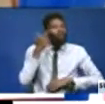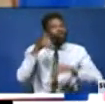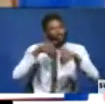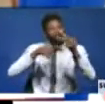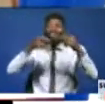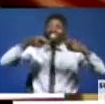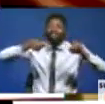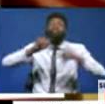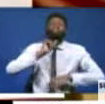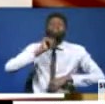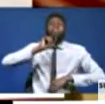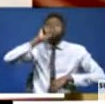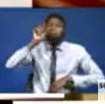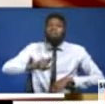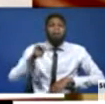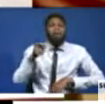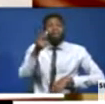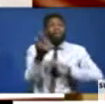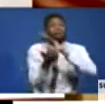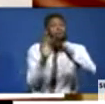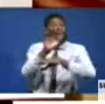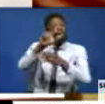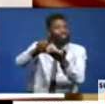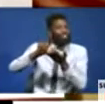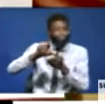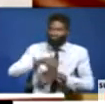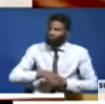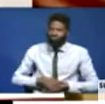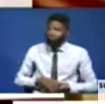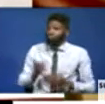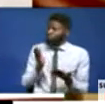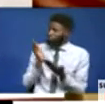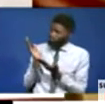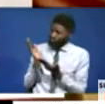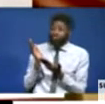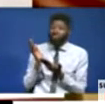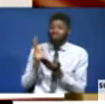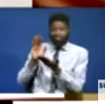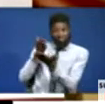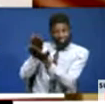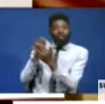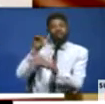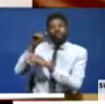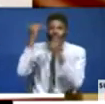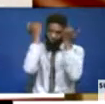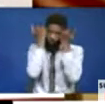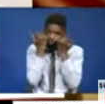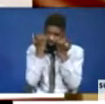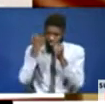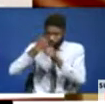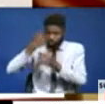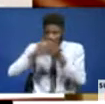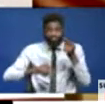obligations to comply. Operation Linda Ugatuzi inaitaka mahakama, miongoni mwa masuala mengine, isimamishe utoaji wa